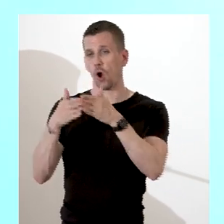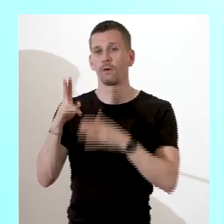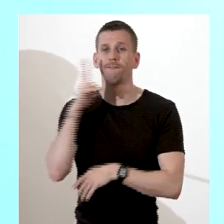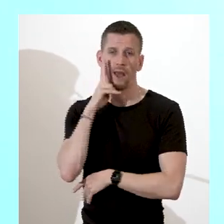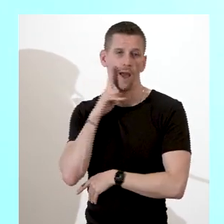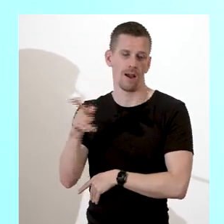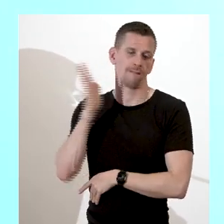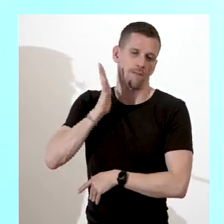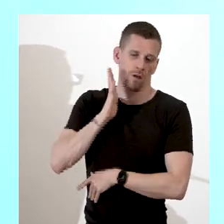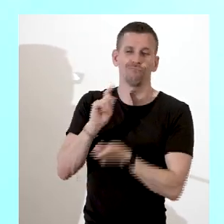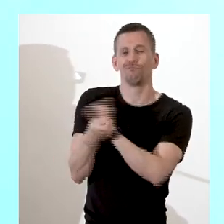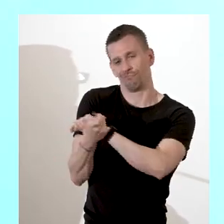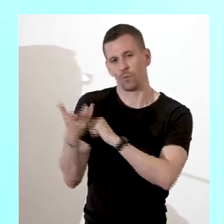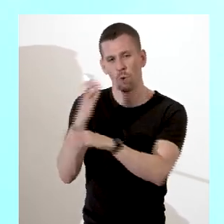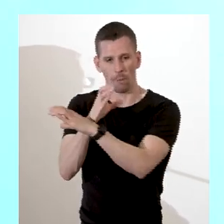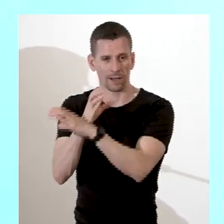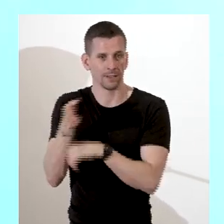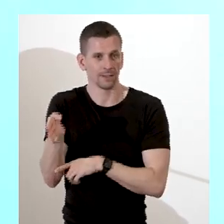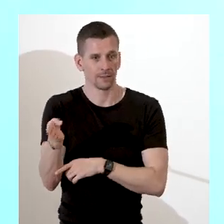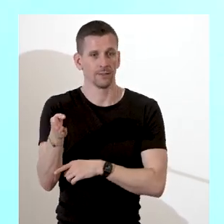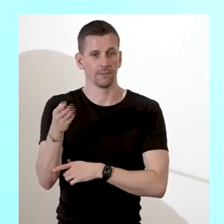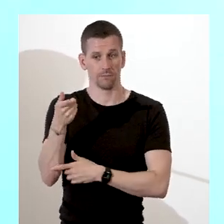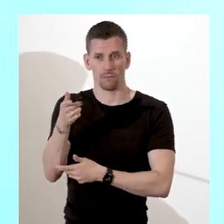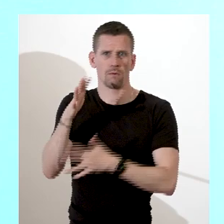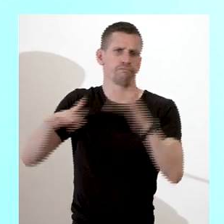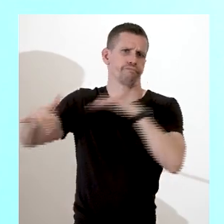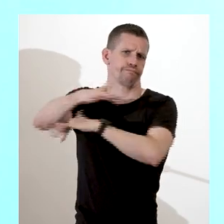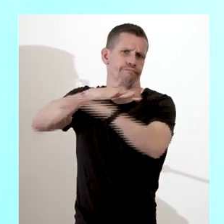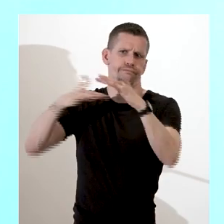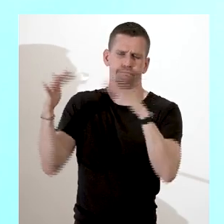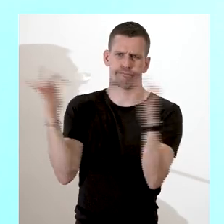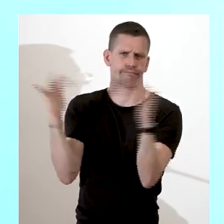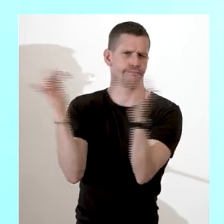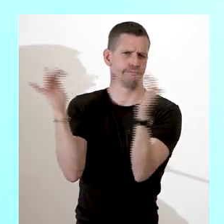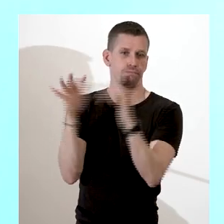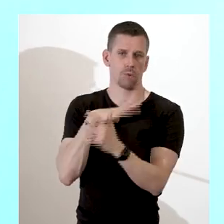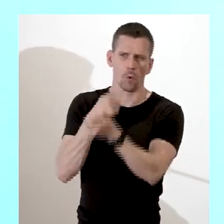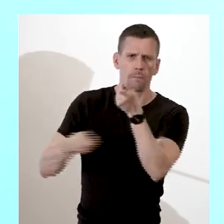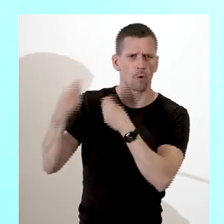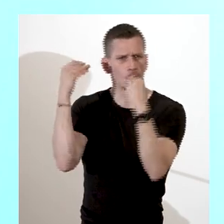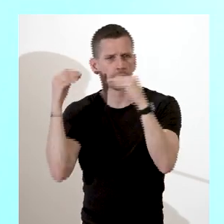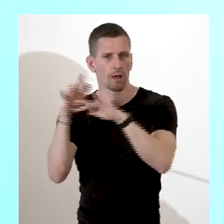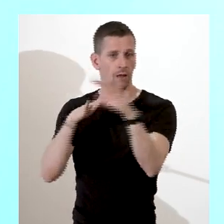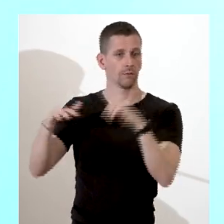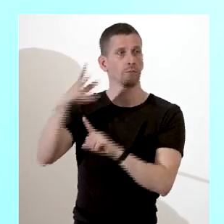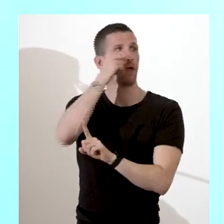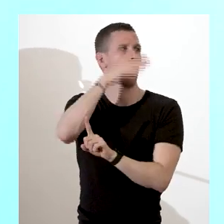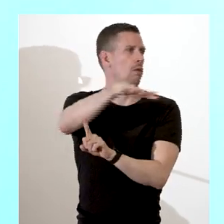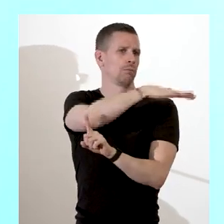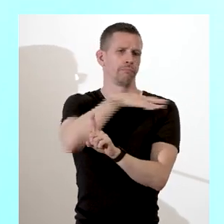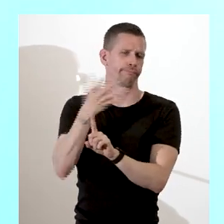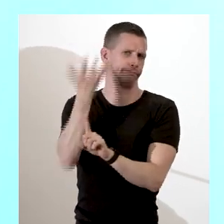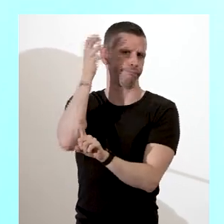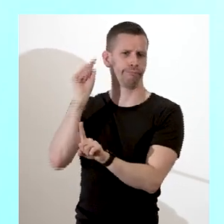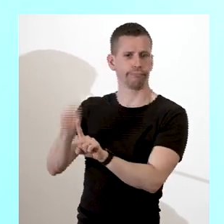cité. Nantes était un port de commerce très dynamique, dont la croissance reposait d'une part sur les